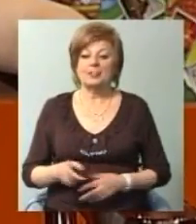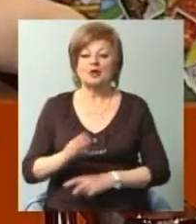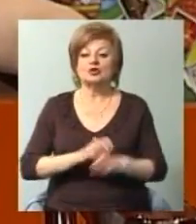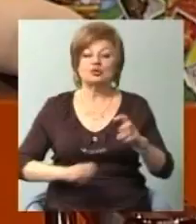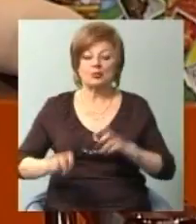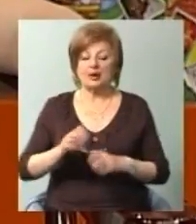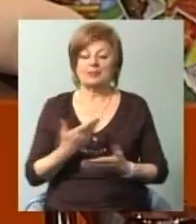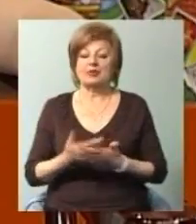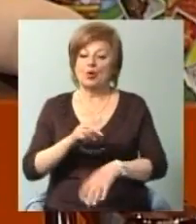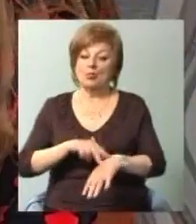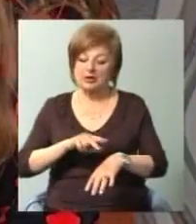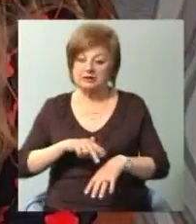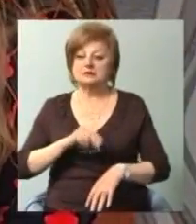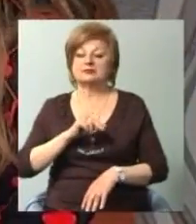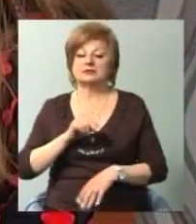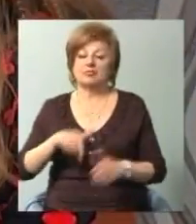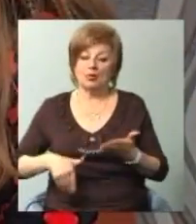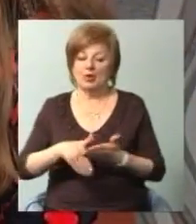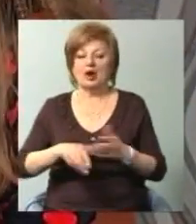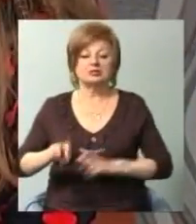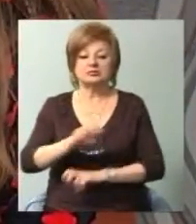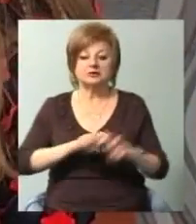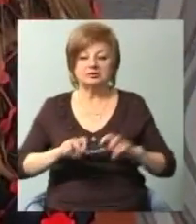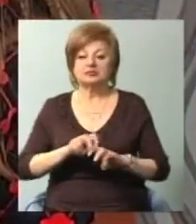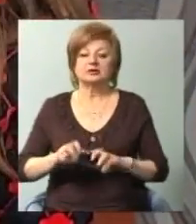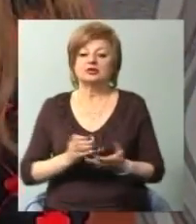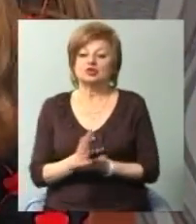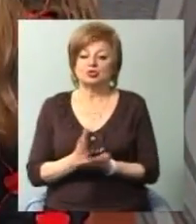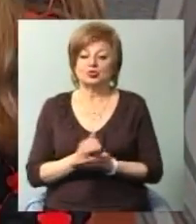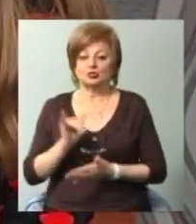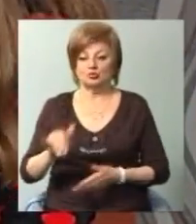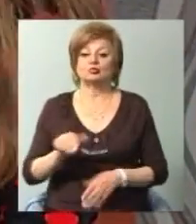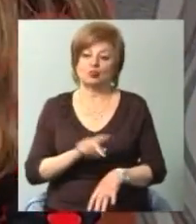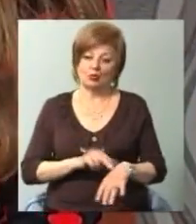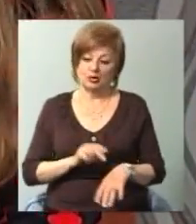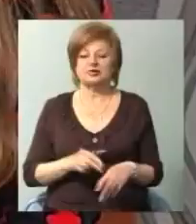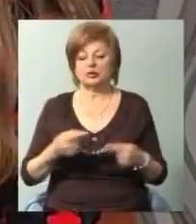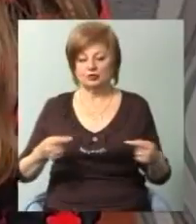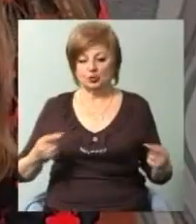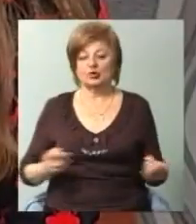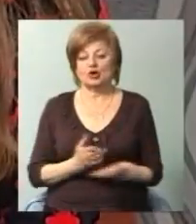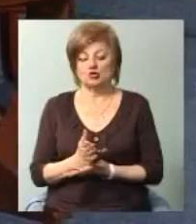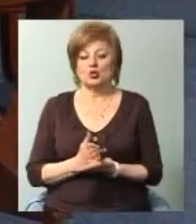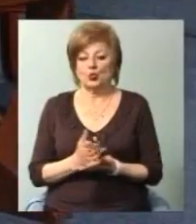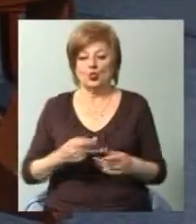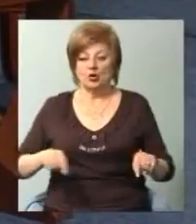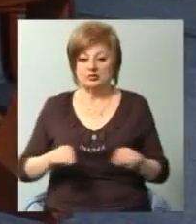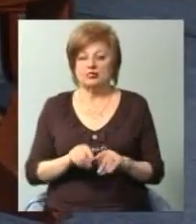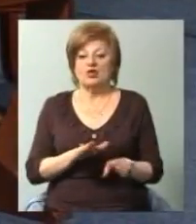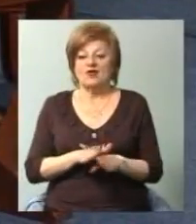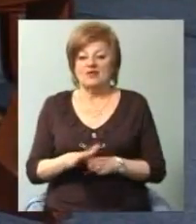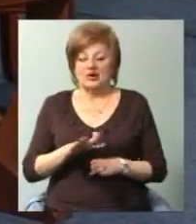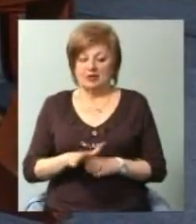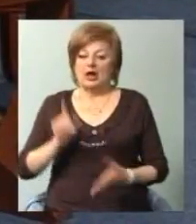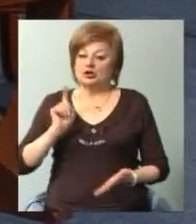шукати преступників. Так, для цього ще собаки служать у поліції, ну і в інших таких підрозділах, виконують таку